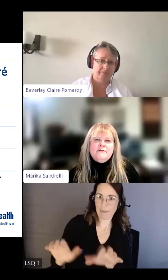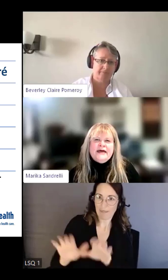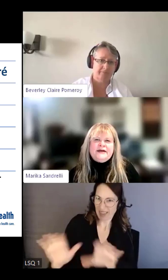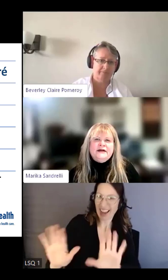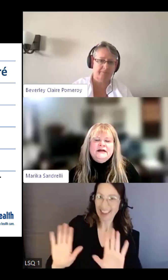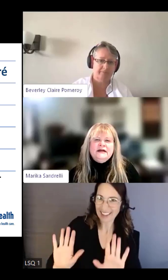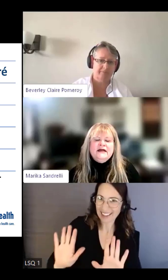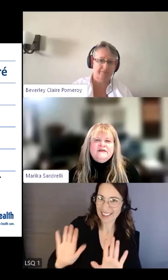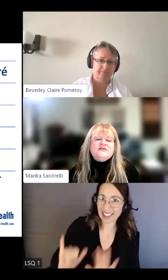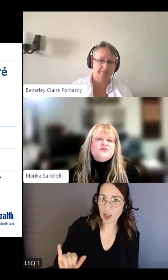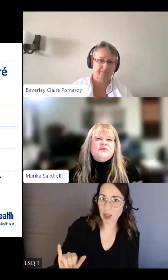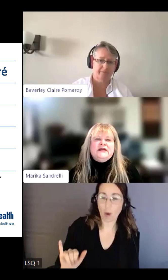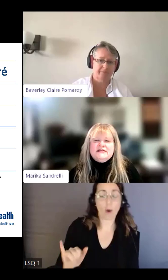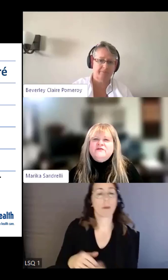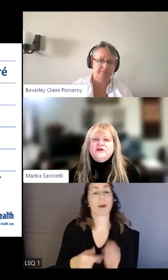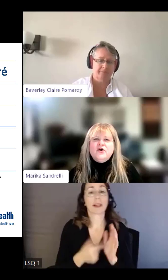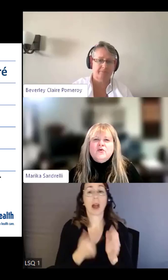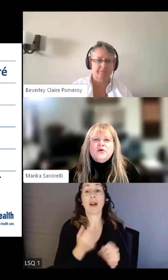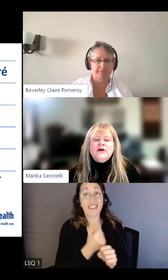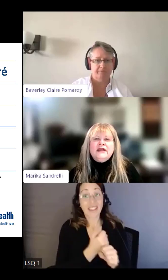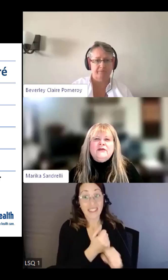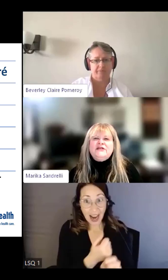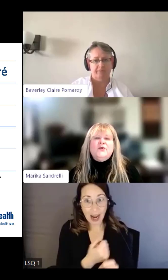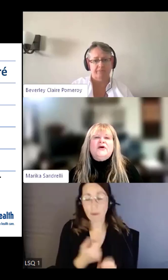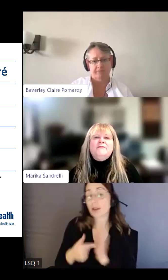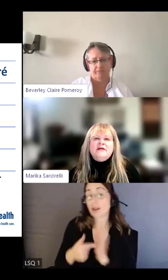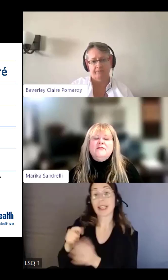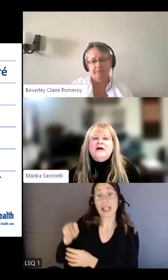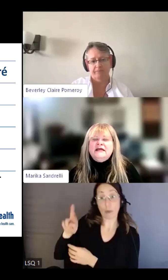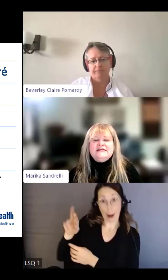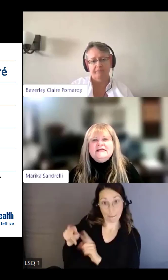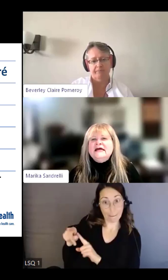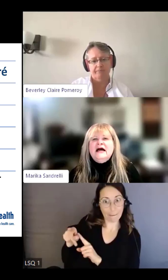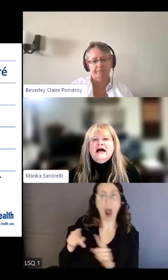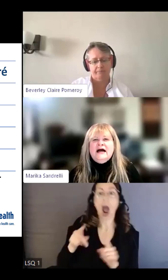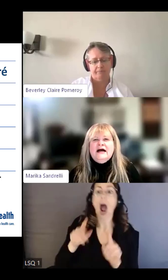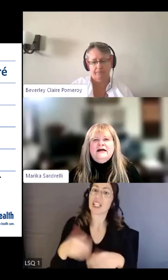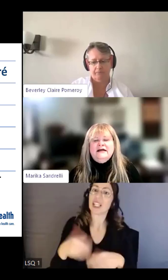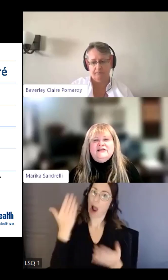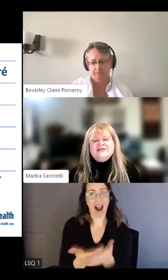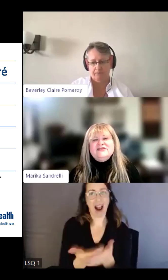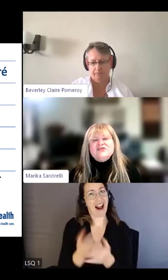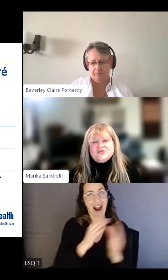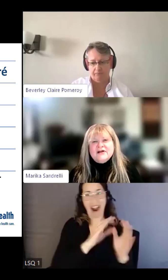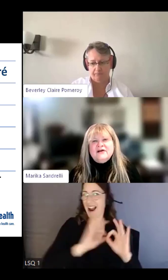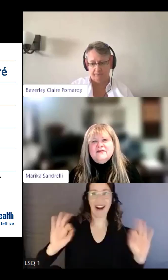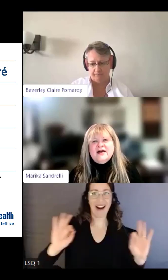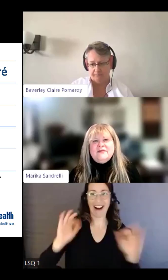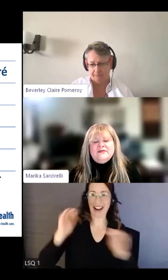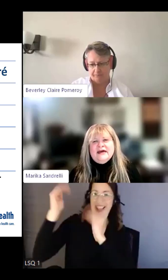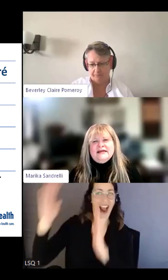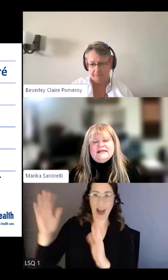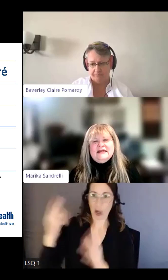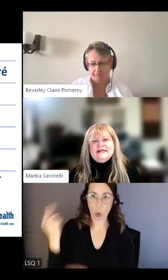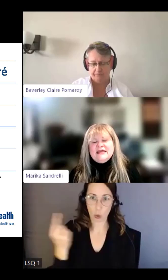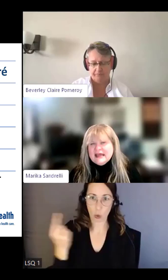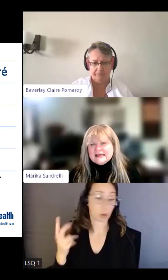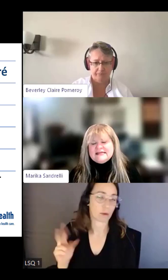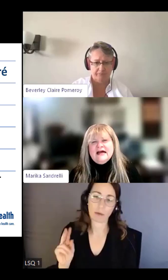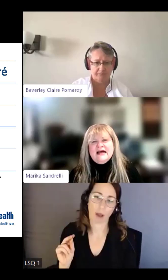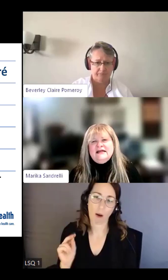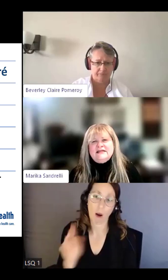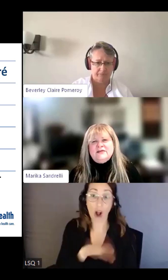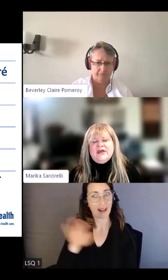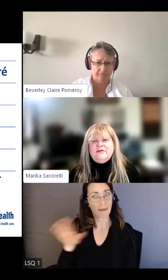un résultat qui sera toujours idéal et que les choses seront automatiquement mieux. C'est une